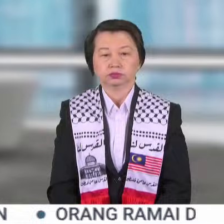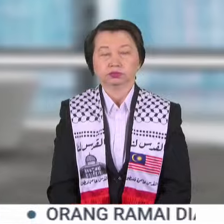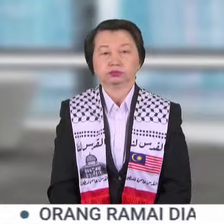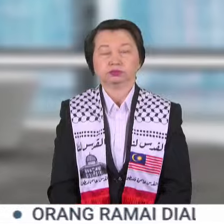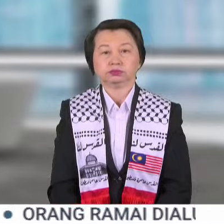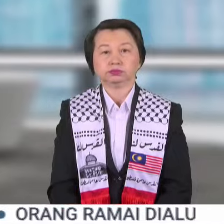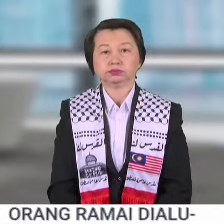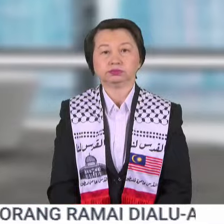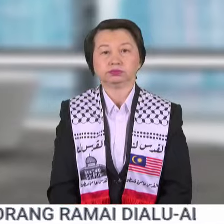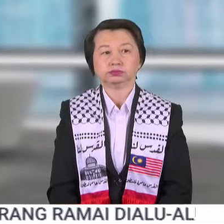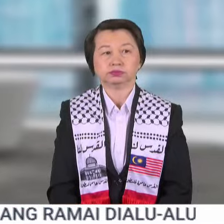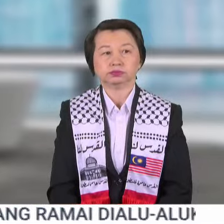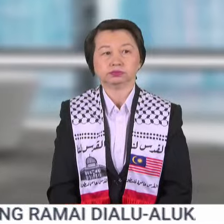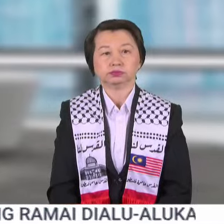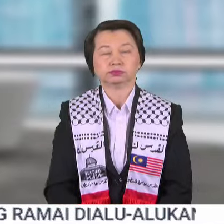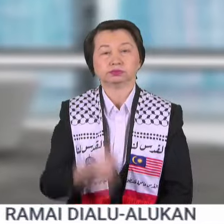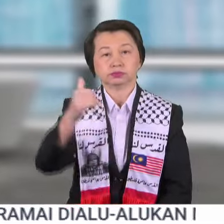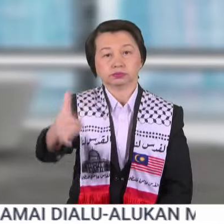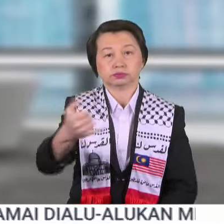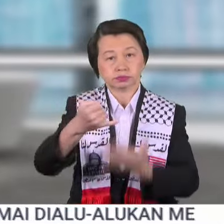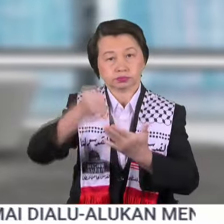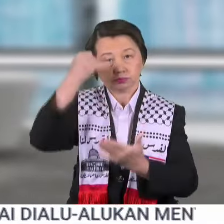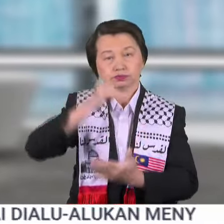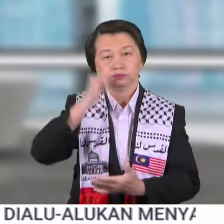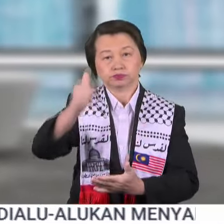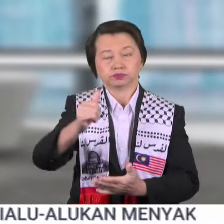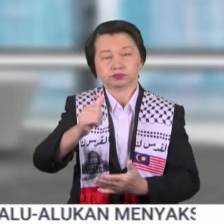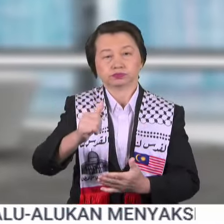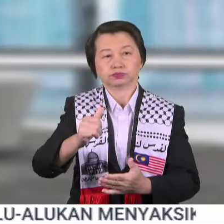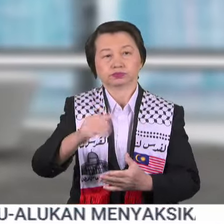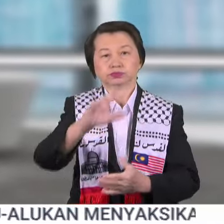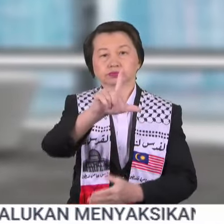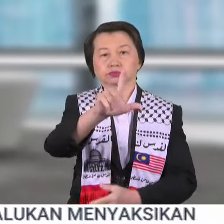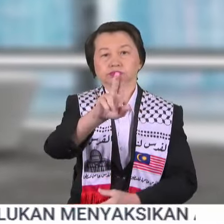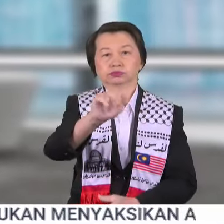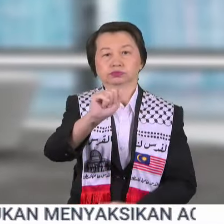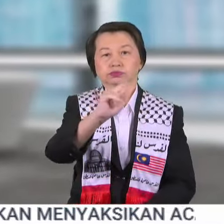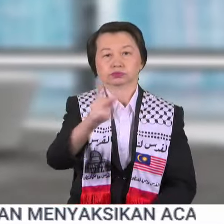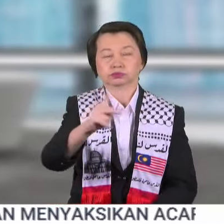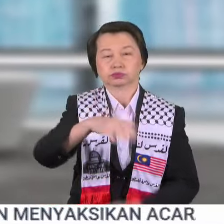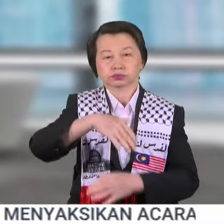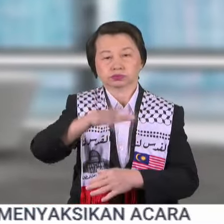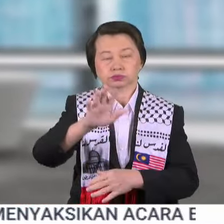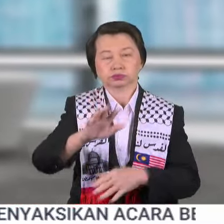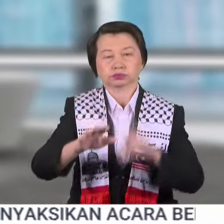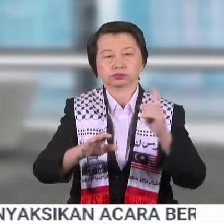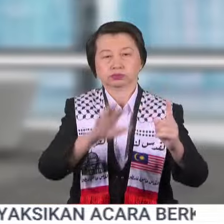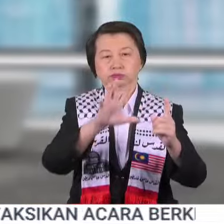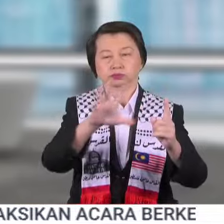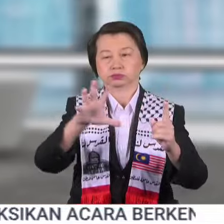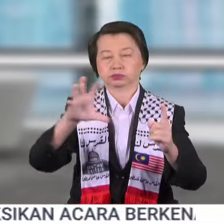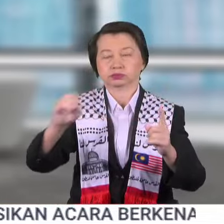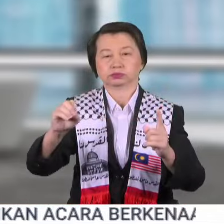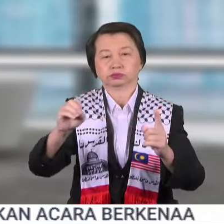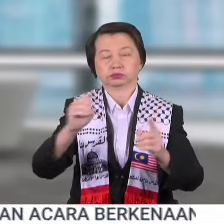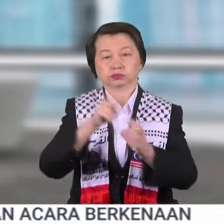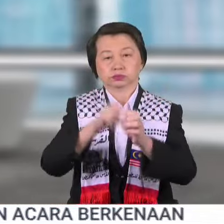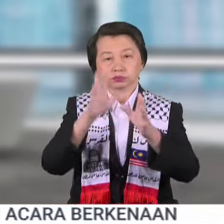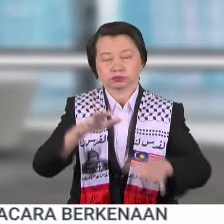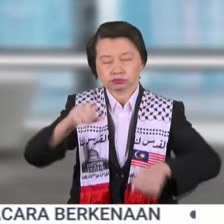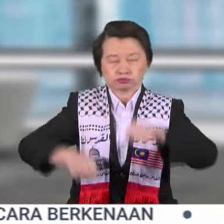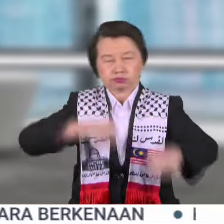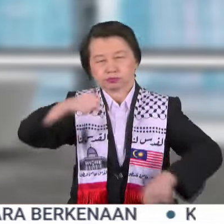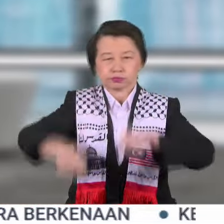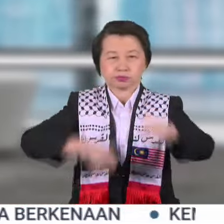keseksaan jelajah keilmuan dan ziarah pusaka luar terachi disertai lebih 150 peserta berbasikal dengan Jarak